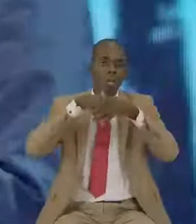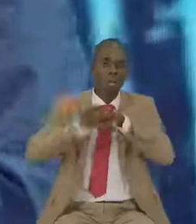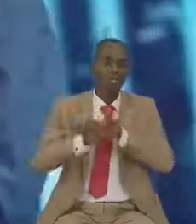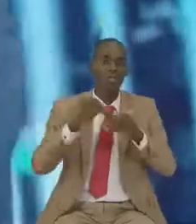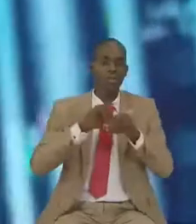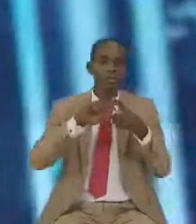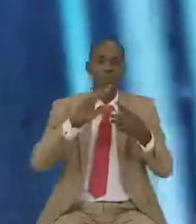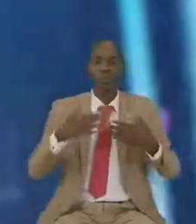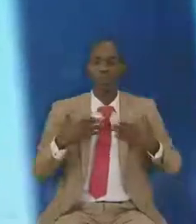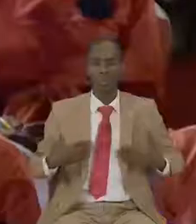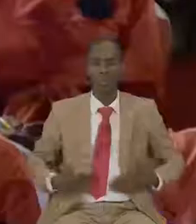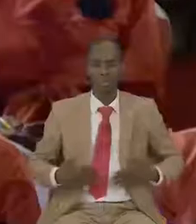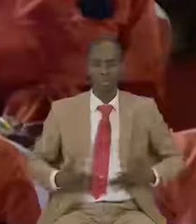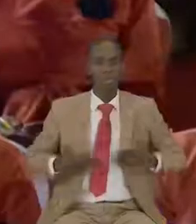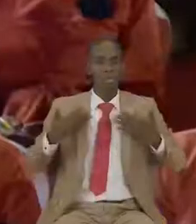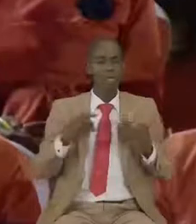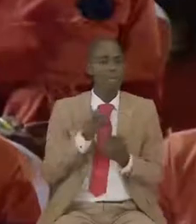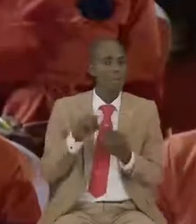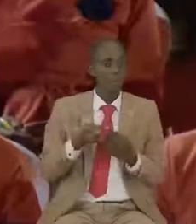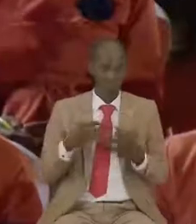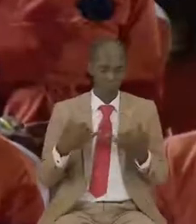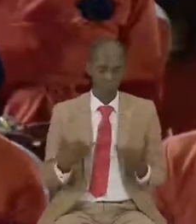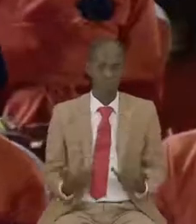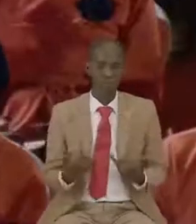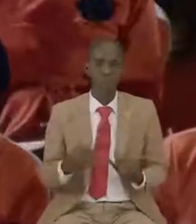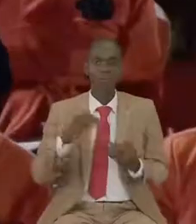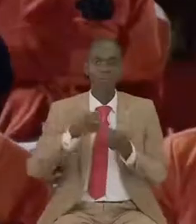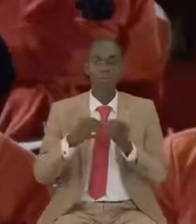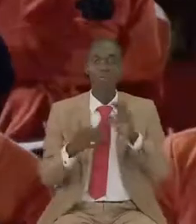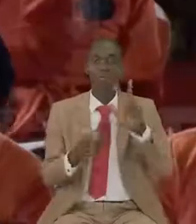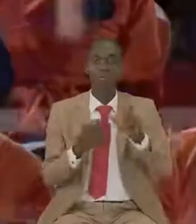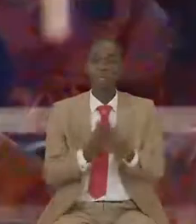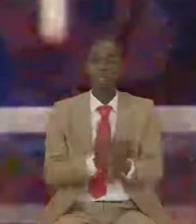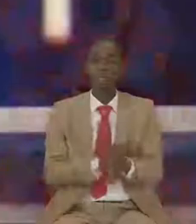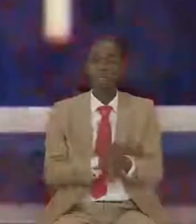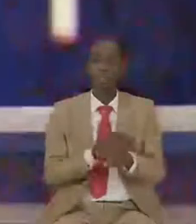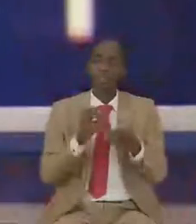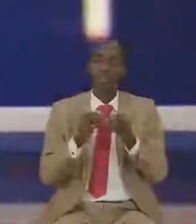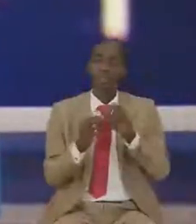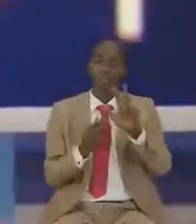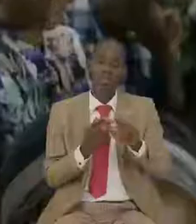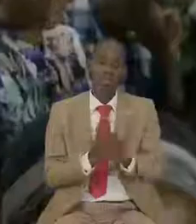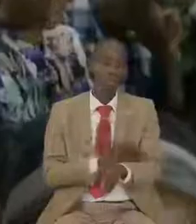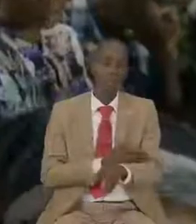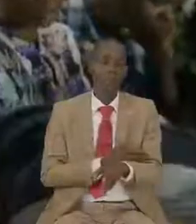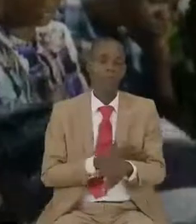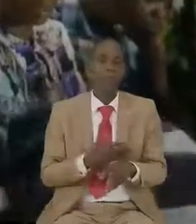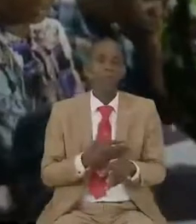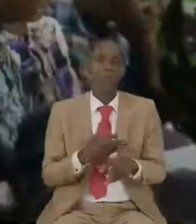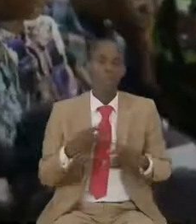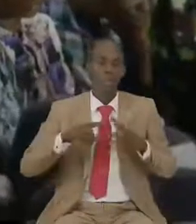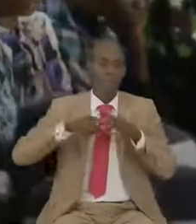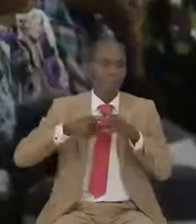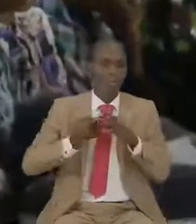miracle entrera dans votre vie? C'est maintenant. Je prends le